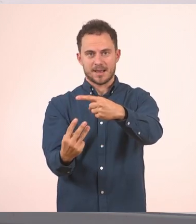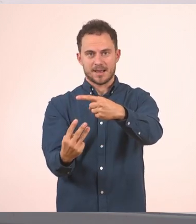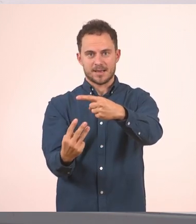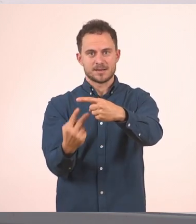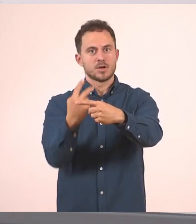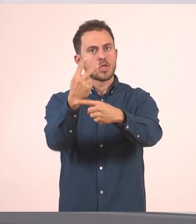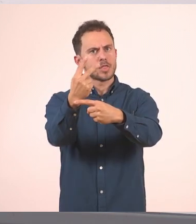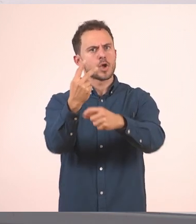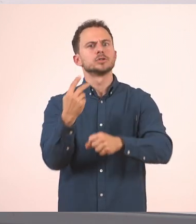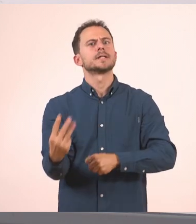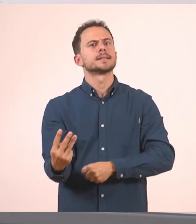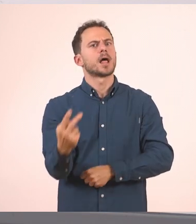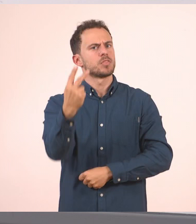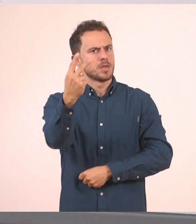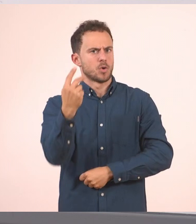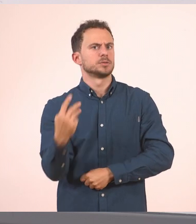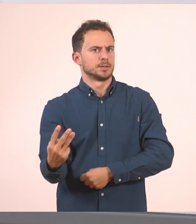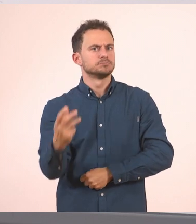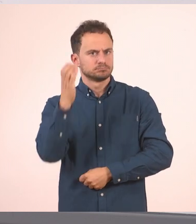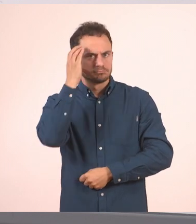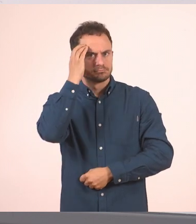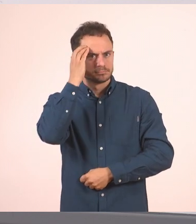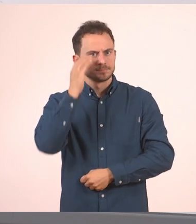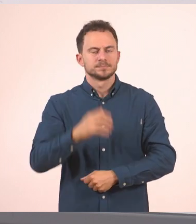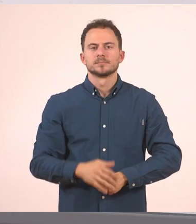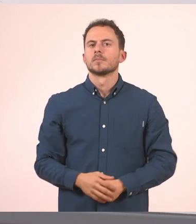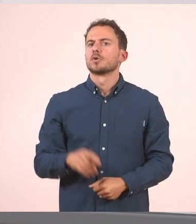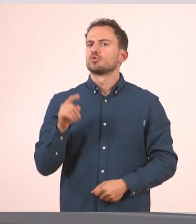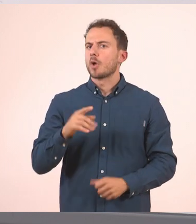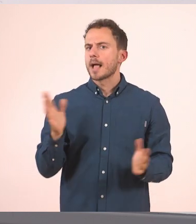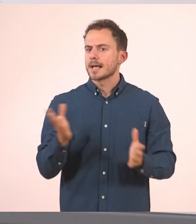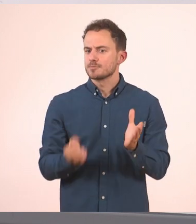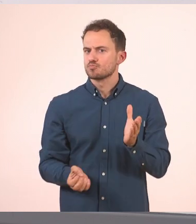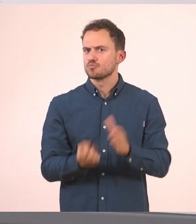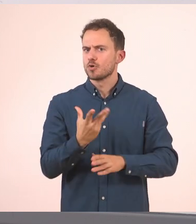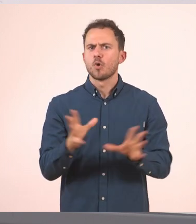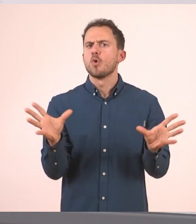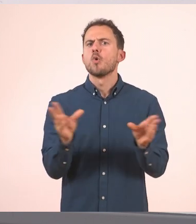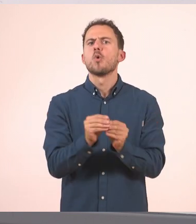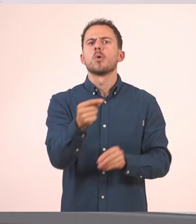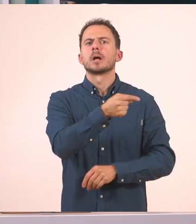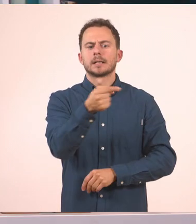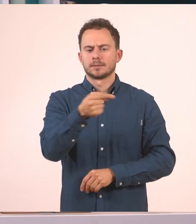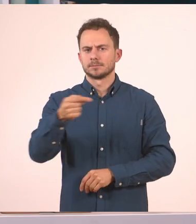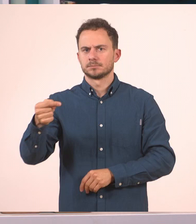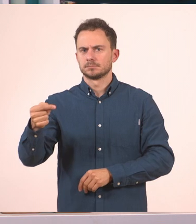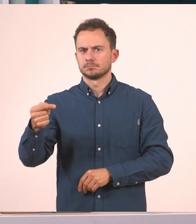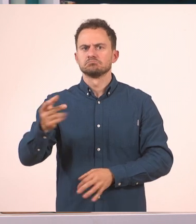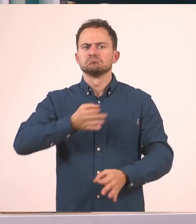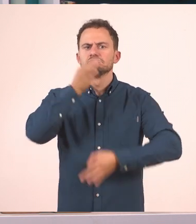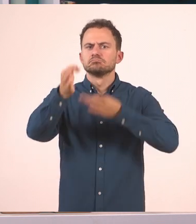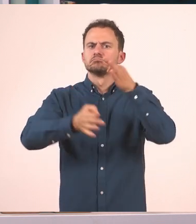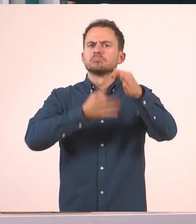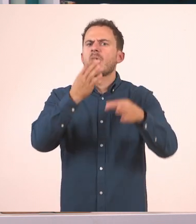2/3 ή 2/3. Για να δούμε και κάτι άλλο σήμερα στα κλάσματα. Θα σας το πω με παραδείγματα.